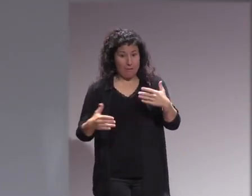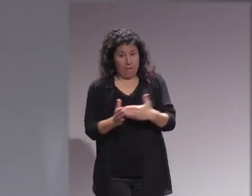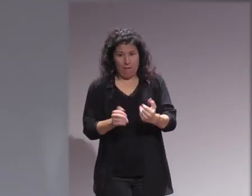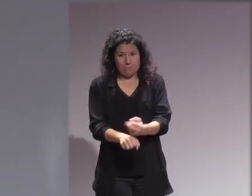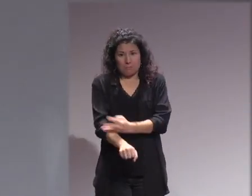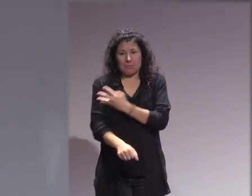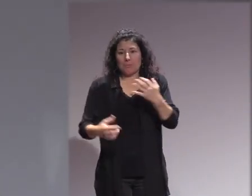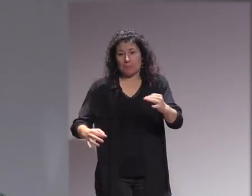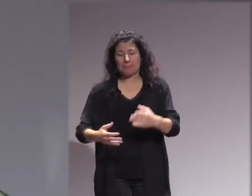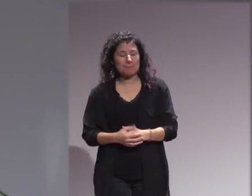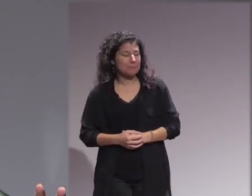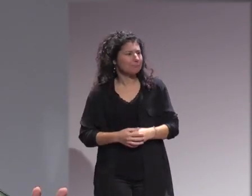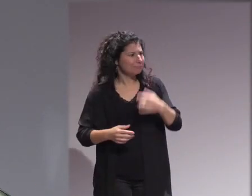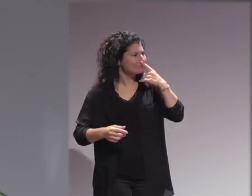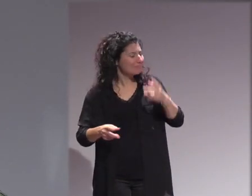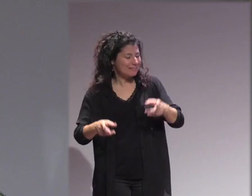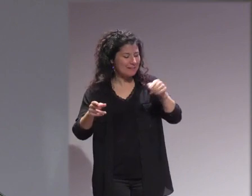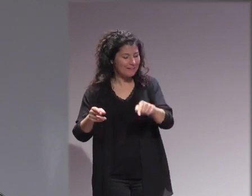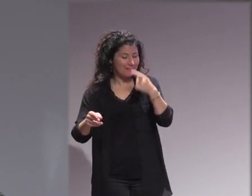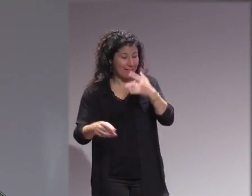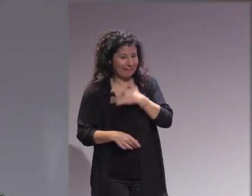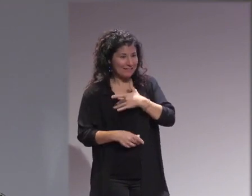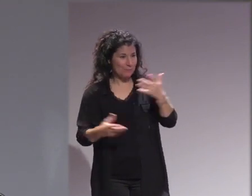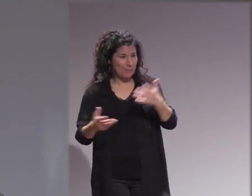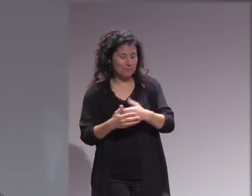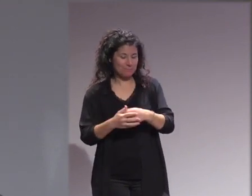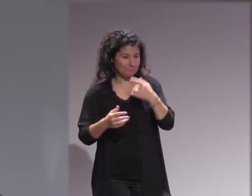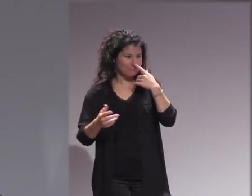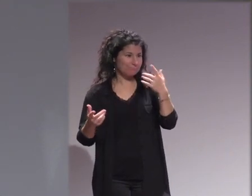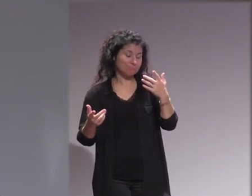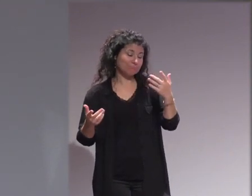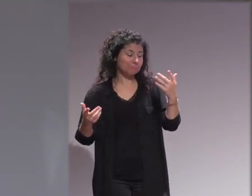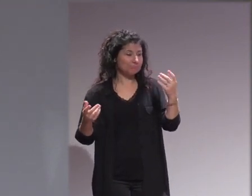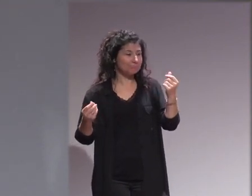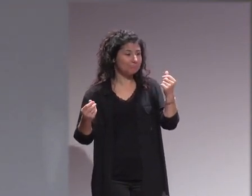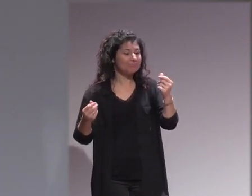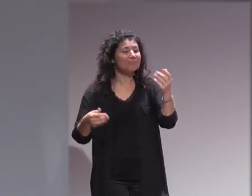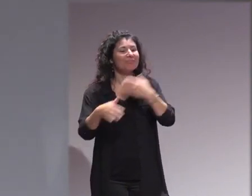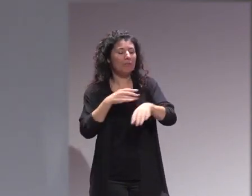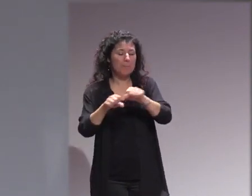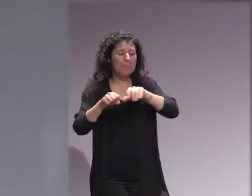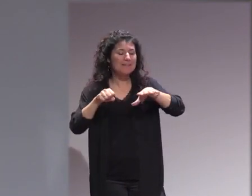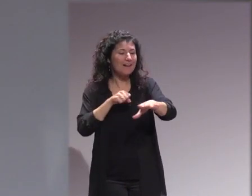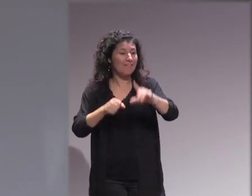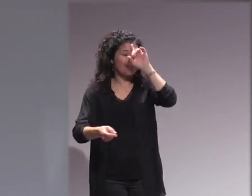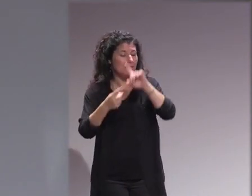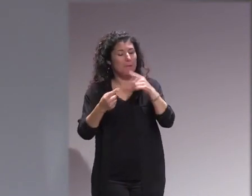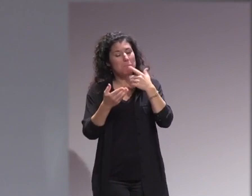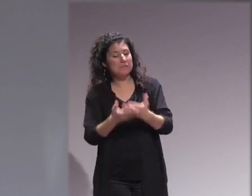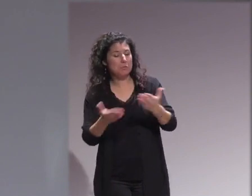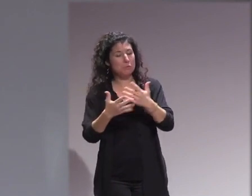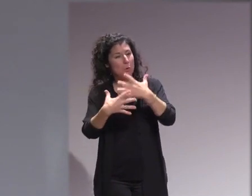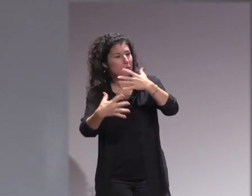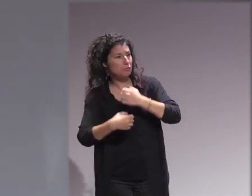extraits qu'on a vus, c'est qu'il y a un peu tous les tropismes du traitement de l'adoption dans les médias et de la façon dont les personnes adoptées ont